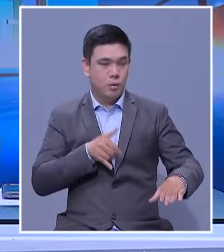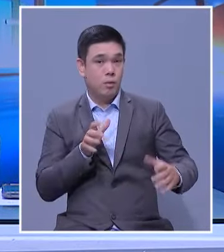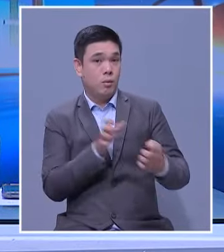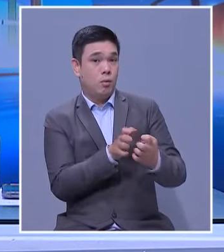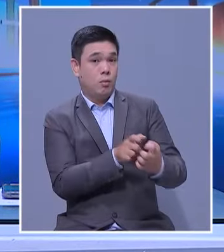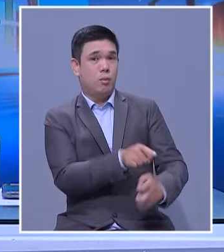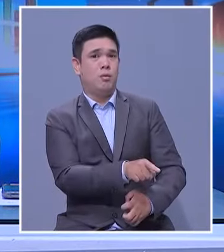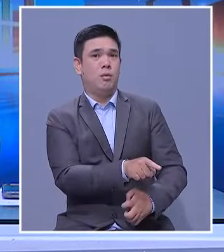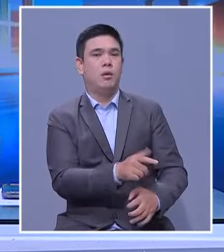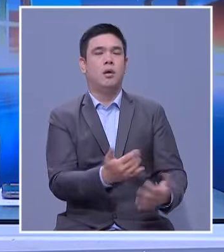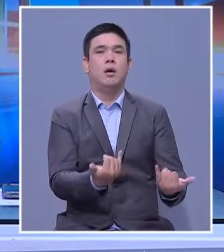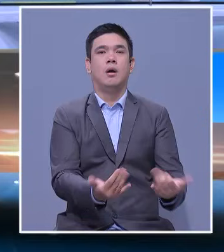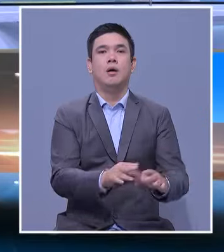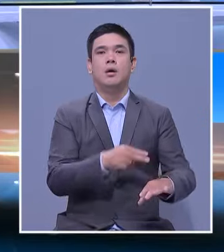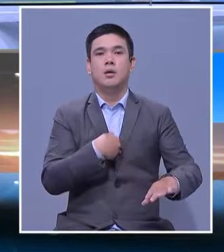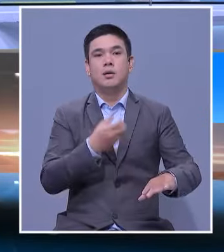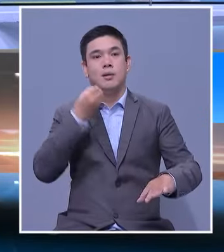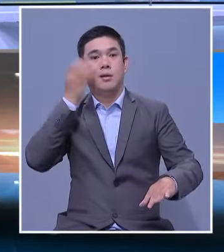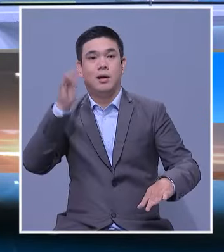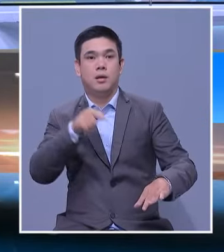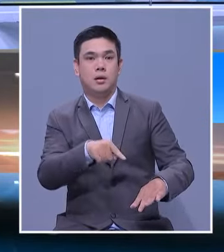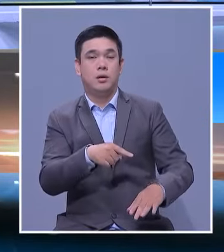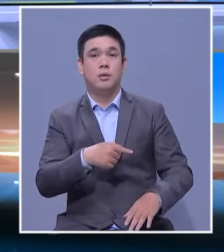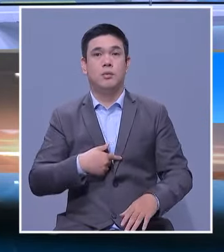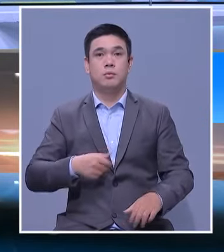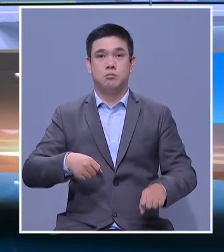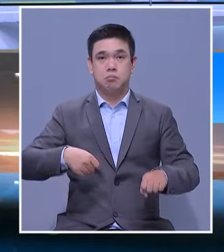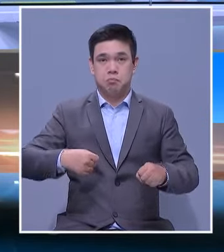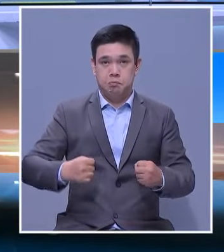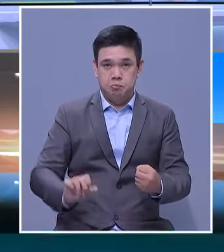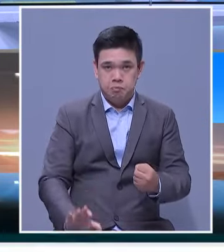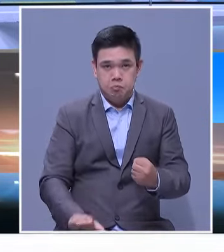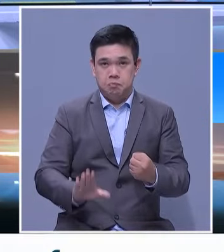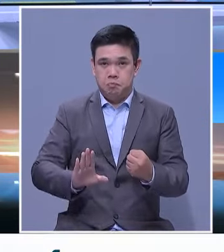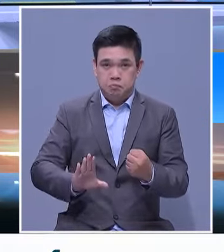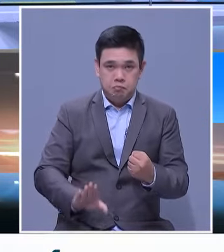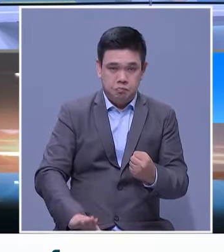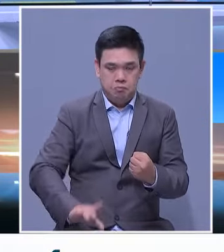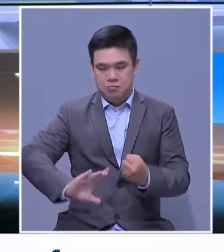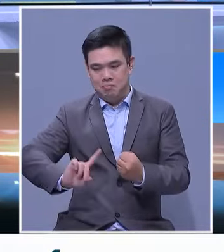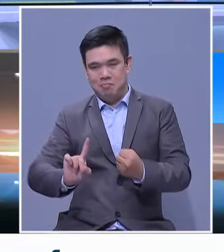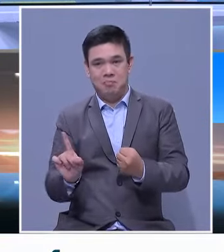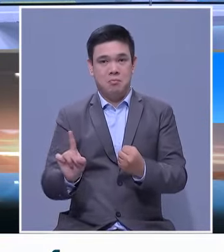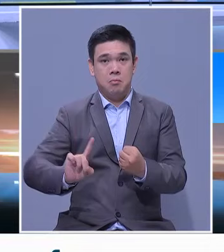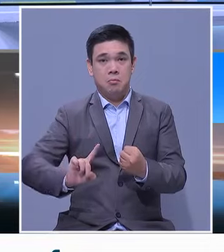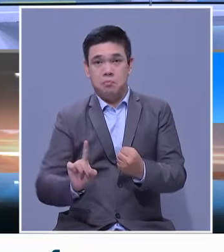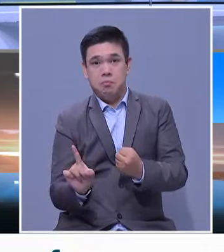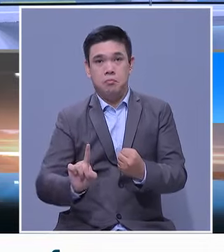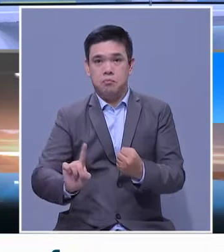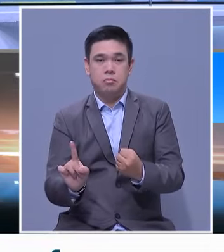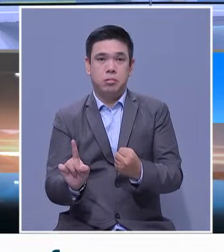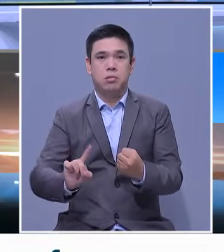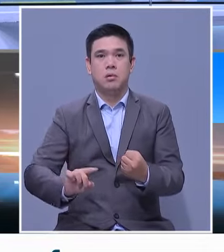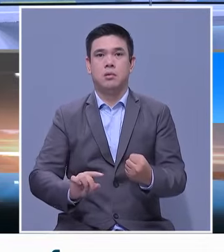ภายในโต๊ะสนุกเนี่ยนะครับแถมขากลับยังมีการร่นมีการเร่งเครื่องมีการเบิ้ลน่ะเบิ้ลร